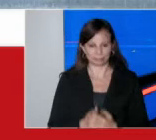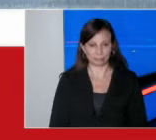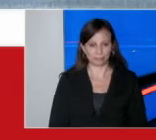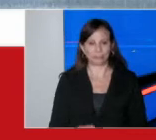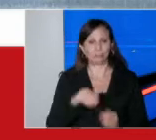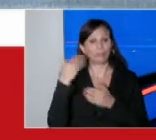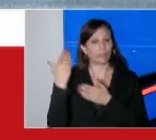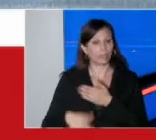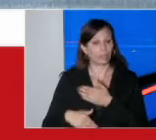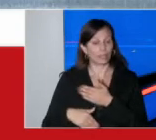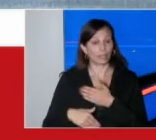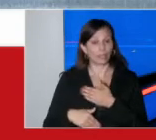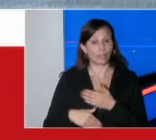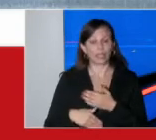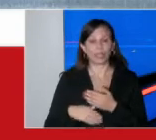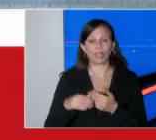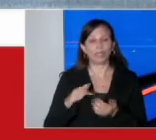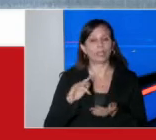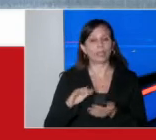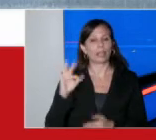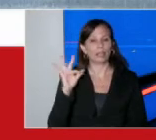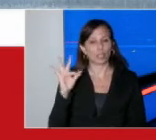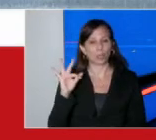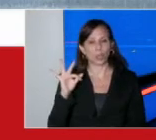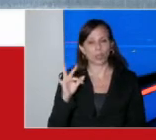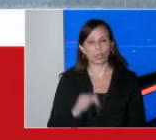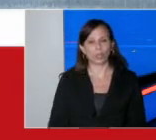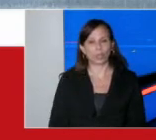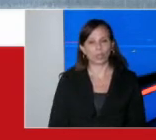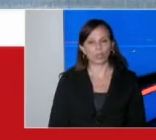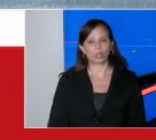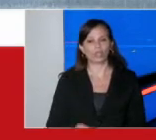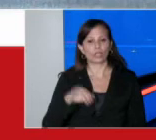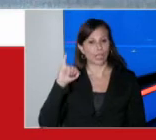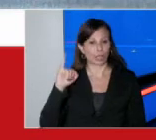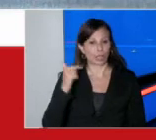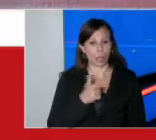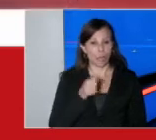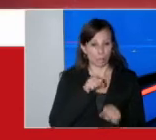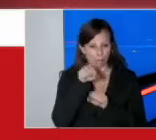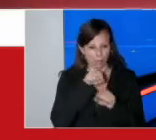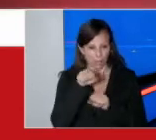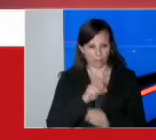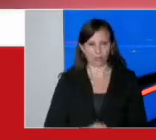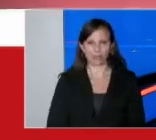טוב, ונסיים עם הטיק טוק שעשה לנו את היום. יאיר גולן מתאגרף. כן, הנה.